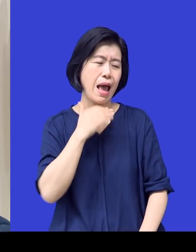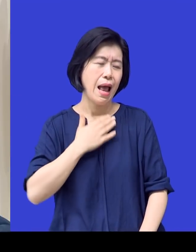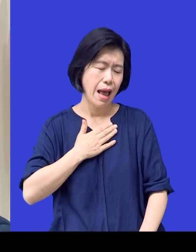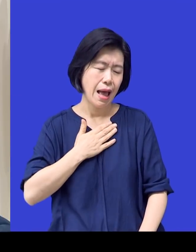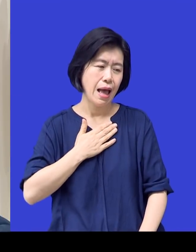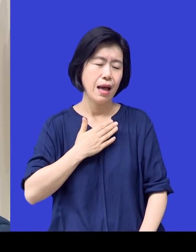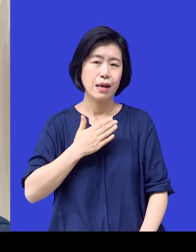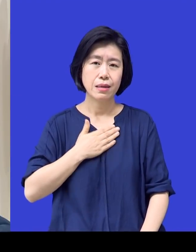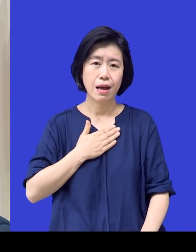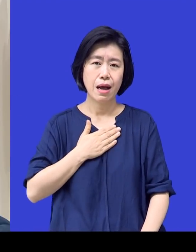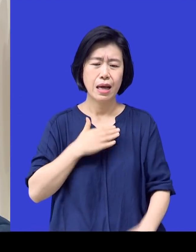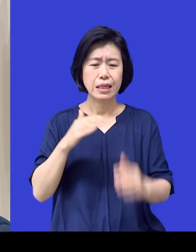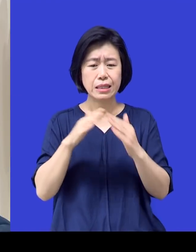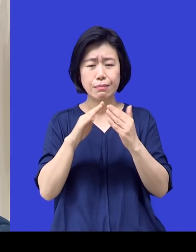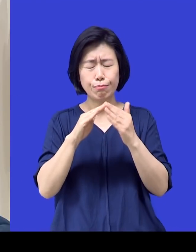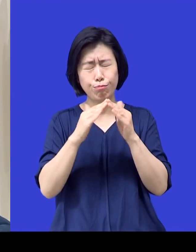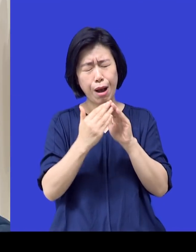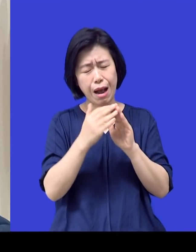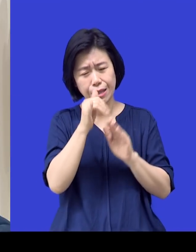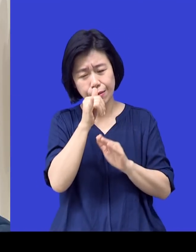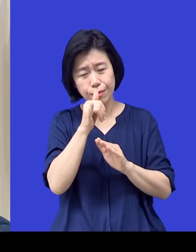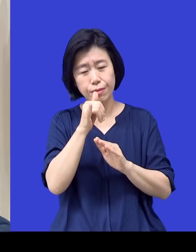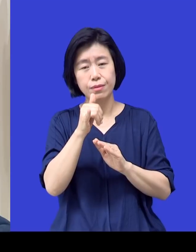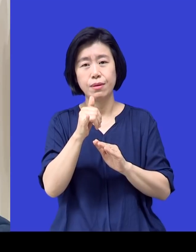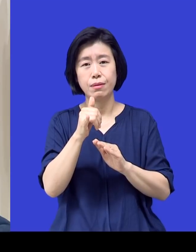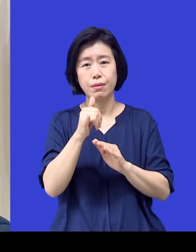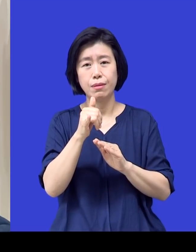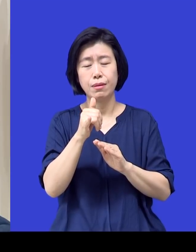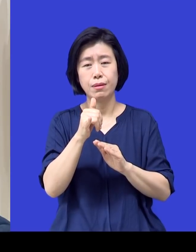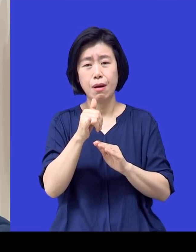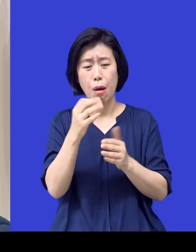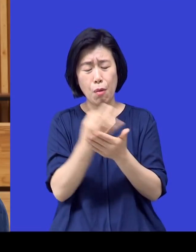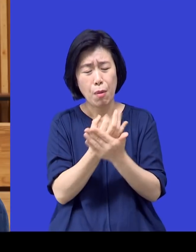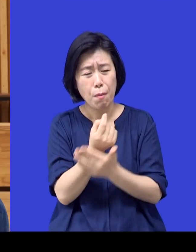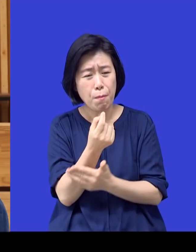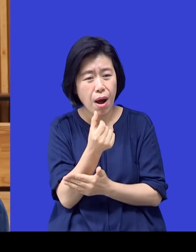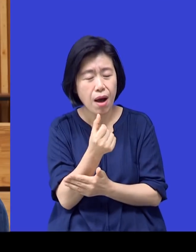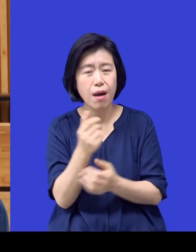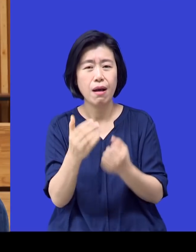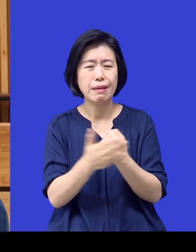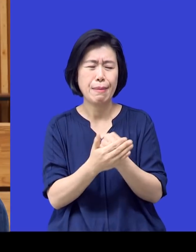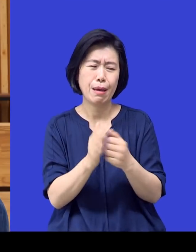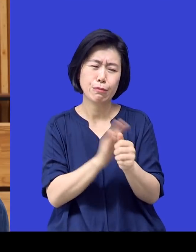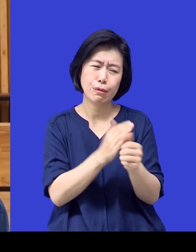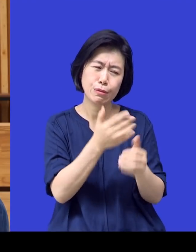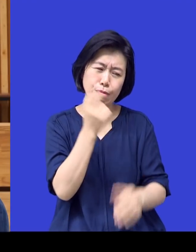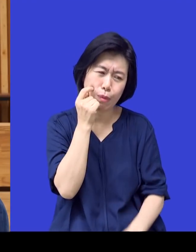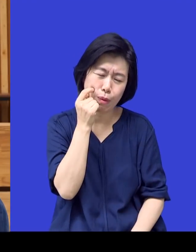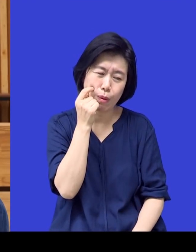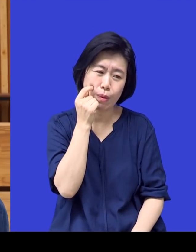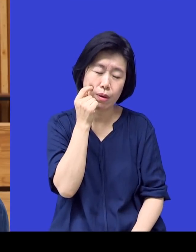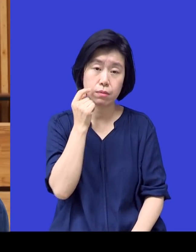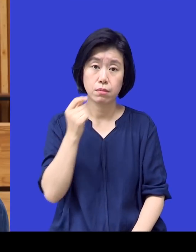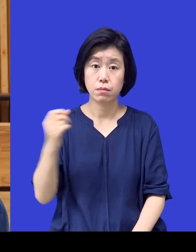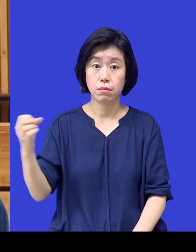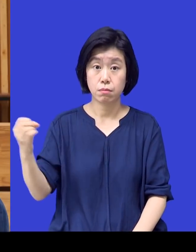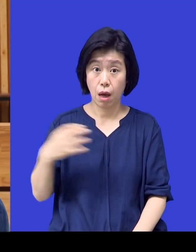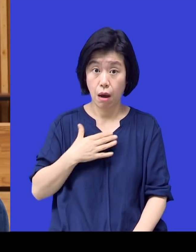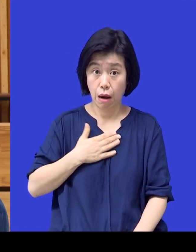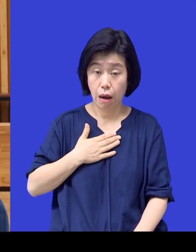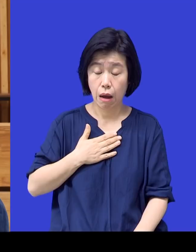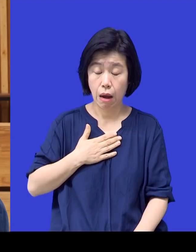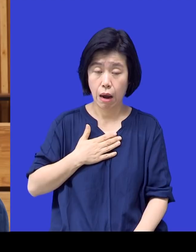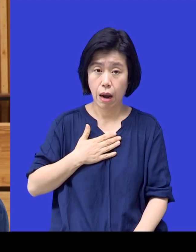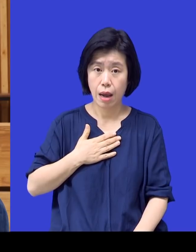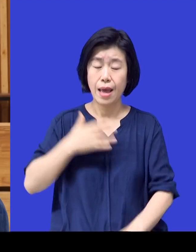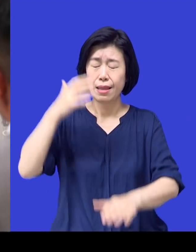어려워서 경제적으로 힘들어서. 근데 계속 밀리는 거예요. 근데 이게 또 채우다가 또 밀리다 이러다 보니까 전화를 통해서